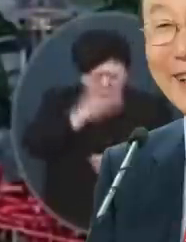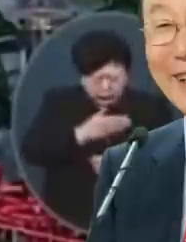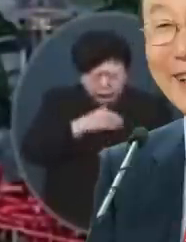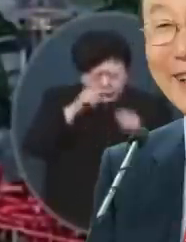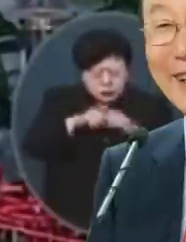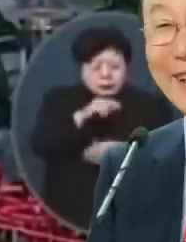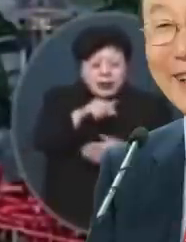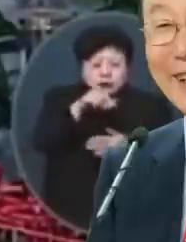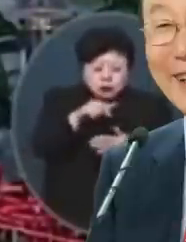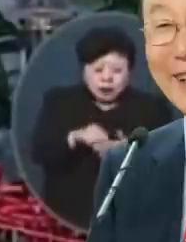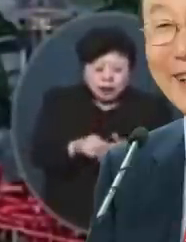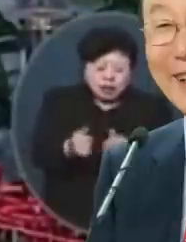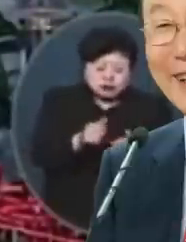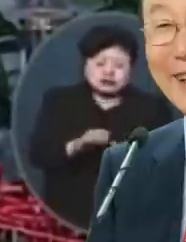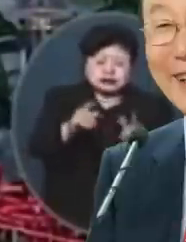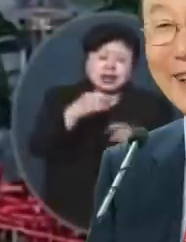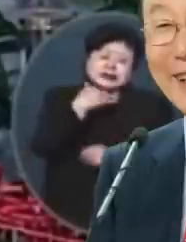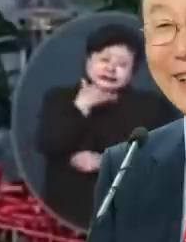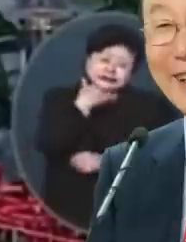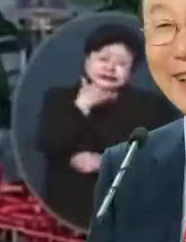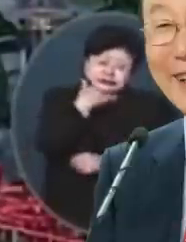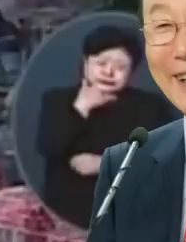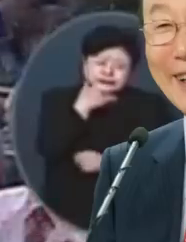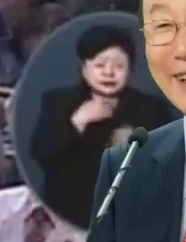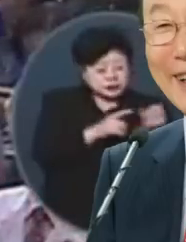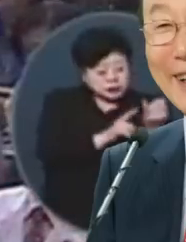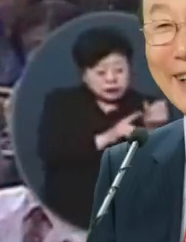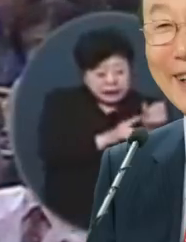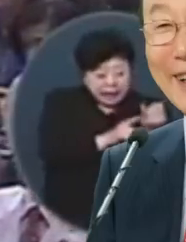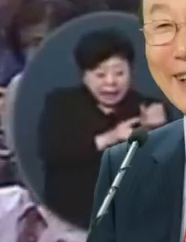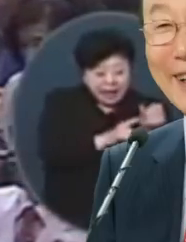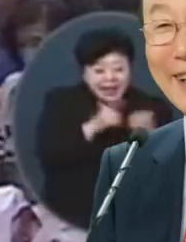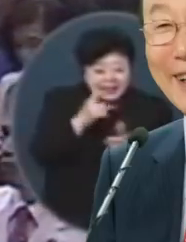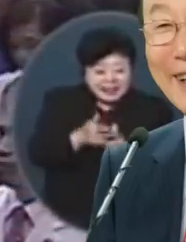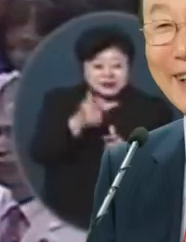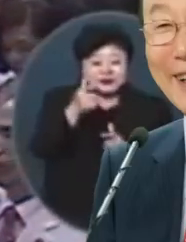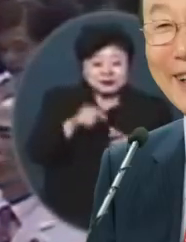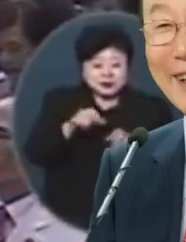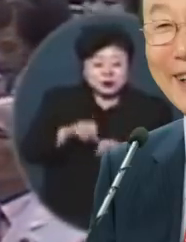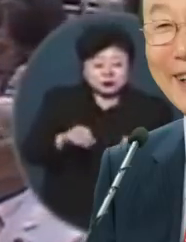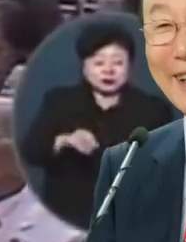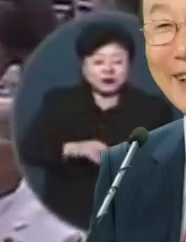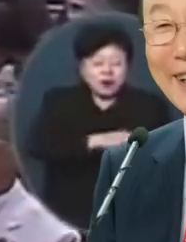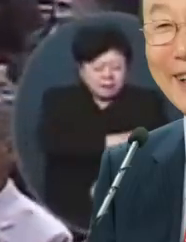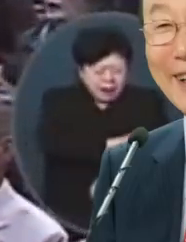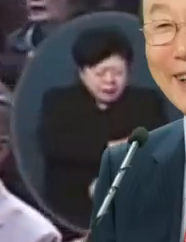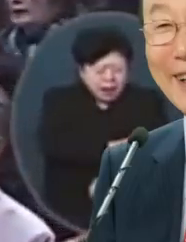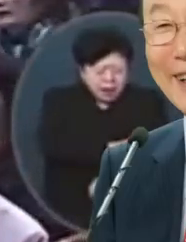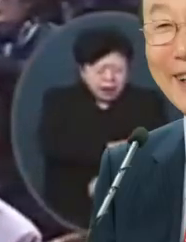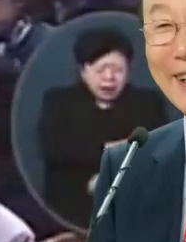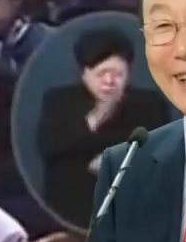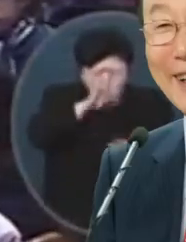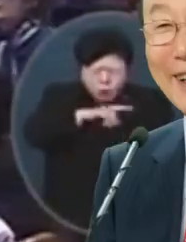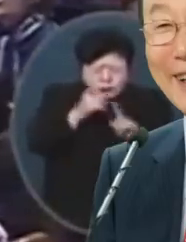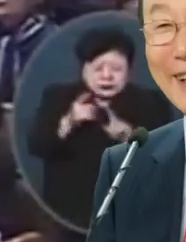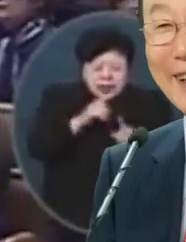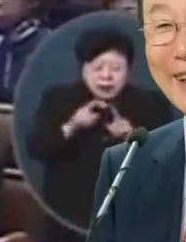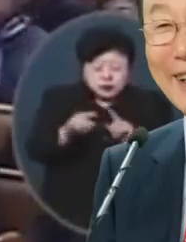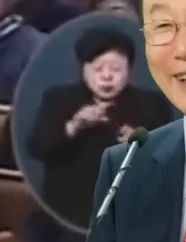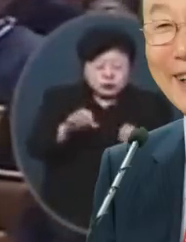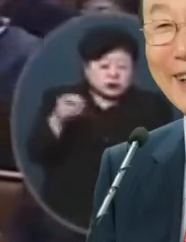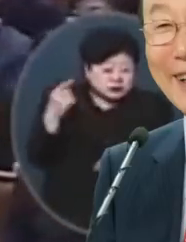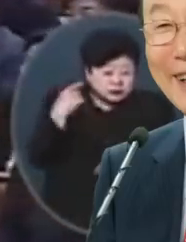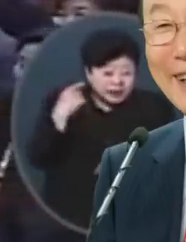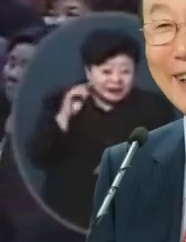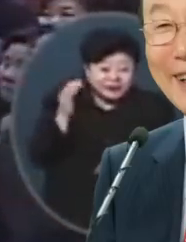속에서 죽을 날만 기다리고 있던 이 여자는 예수님의 옷가에 손만 대면 낫는다는